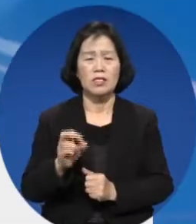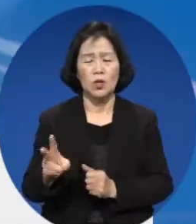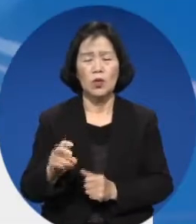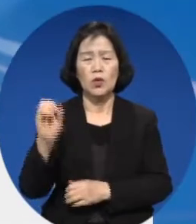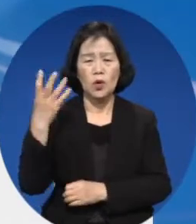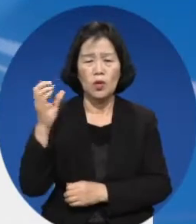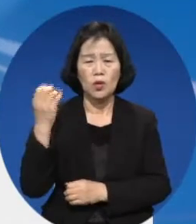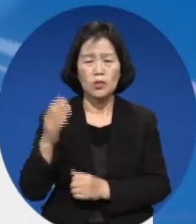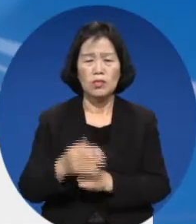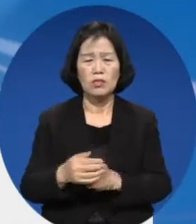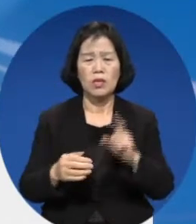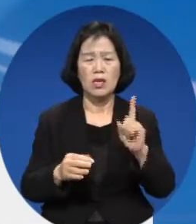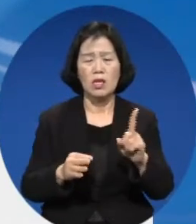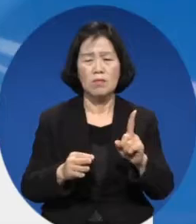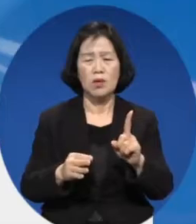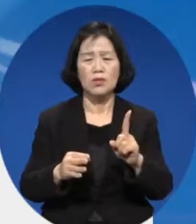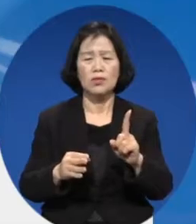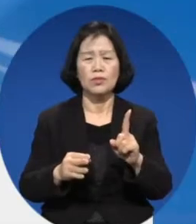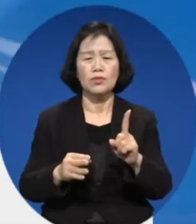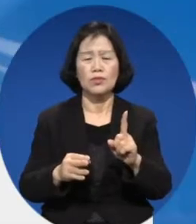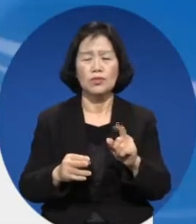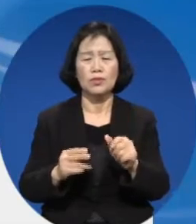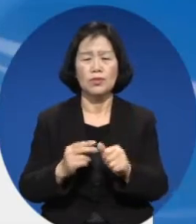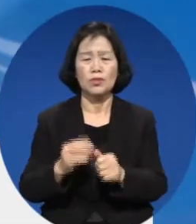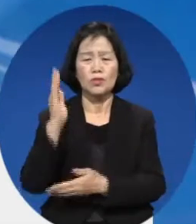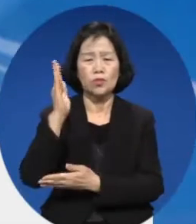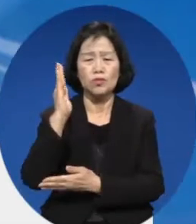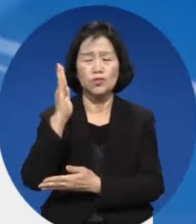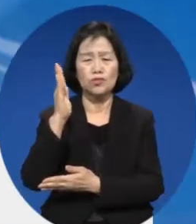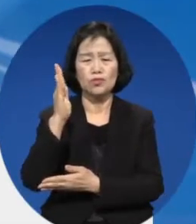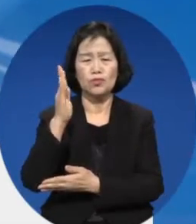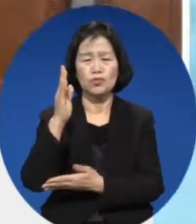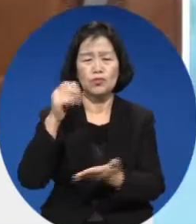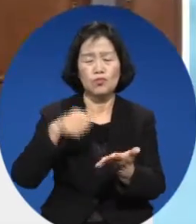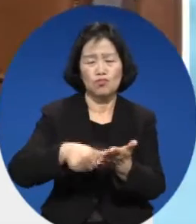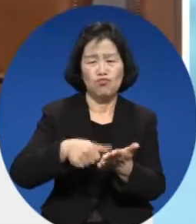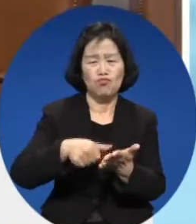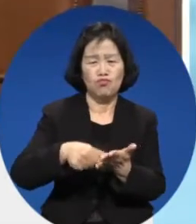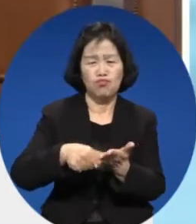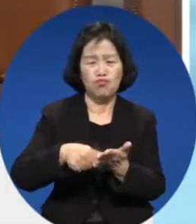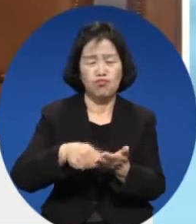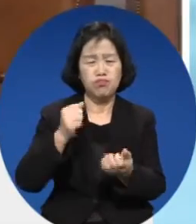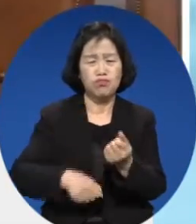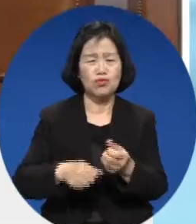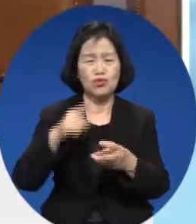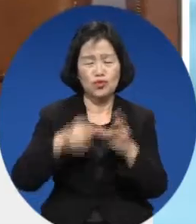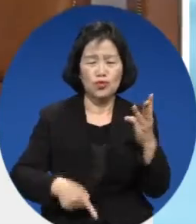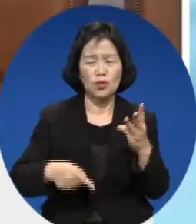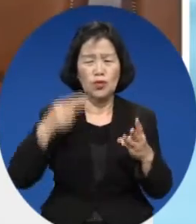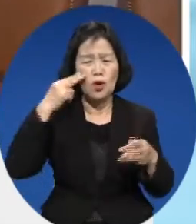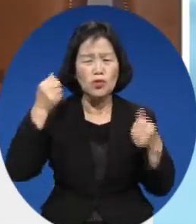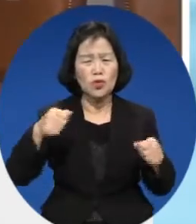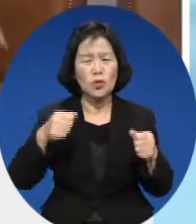언론이 제1번 뉴스가 필리버스터를 하고 표결을 하고 있는 국회가 있지 않습니다. 네. 윤석열 원맨쇼회가